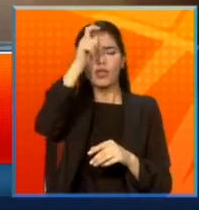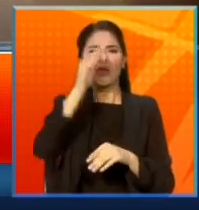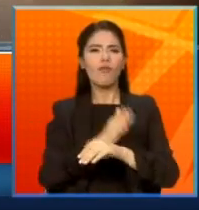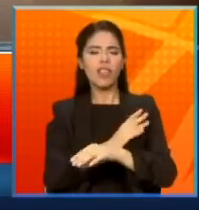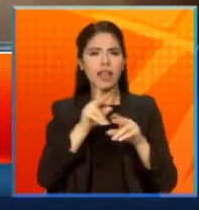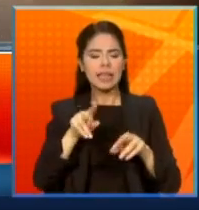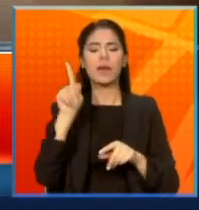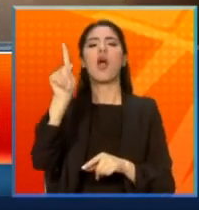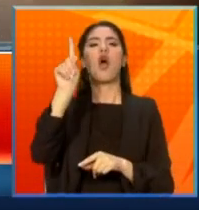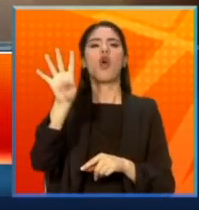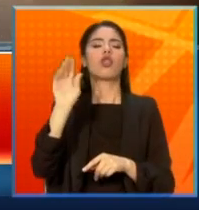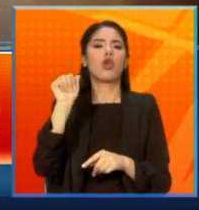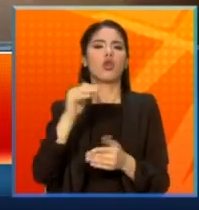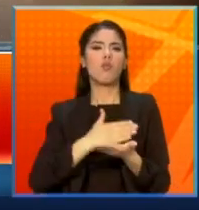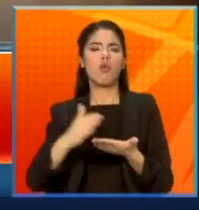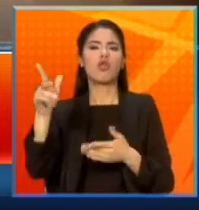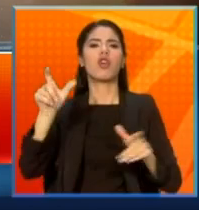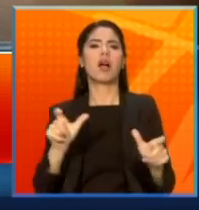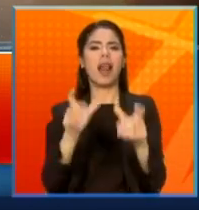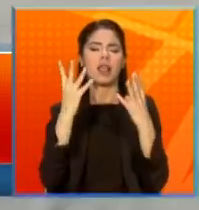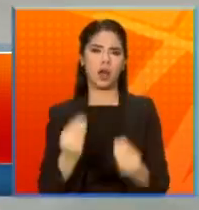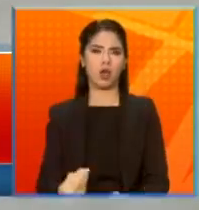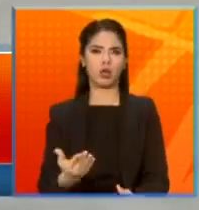boyunca karantinada tutulacaklar.